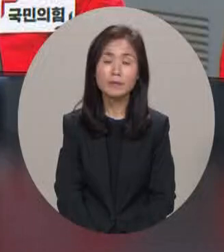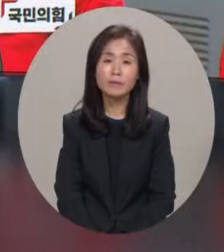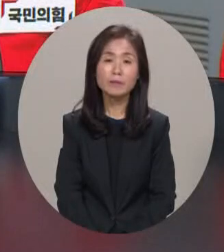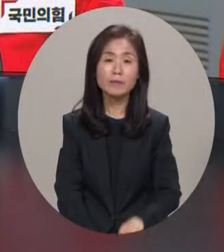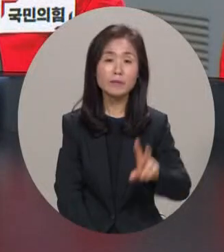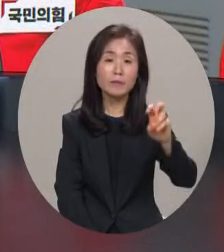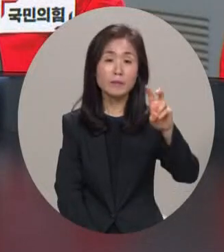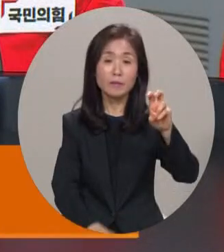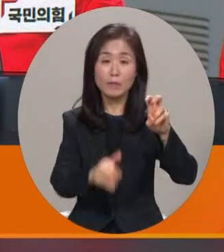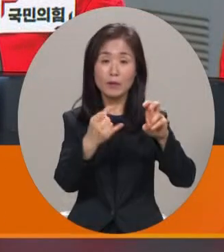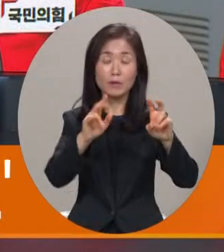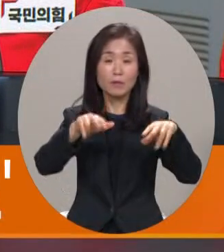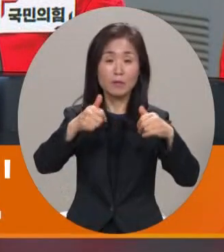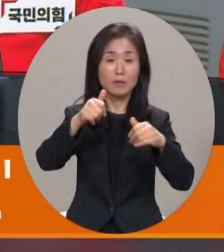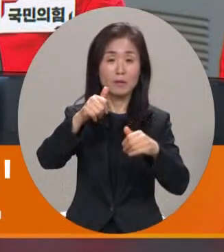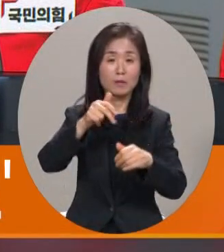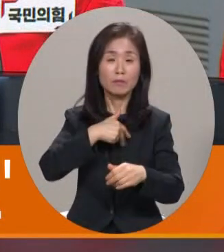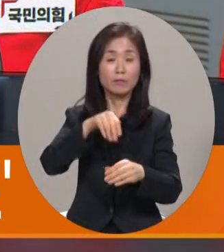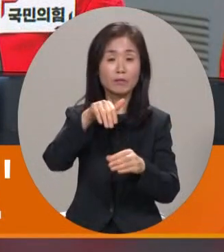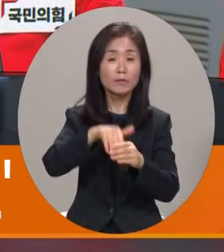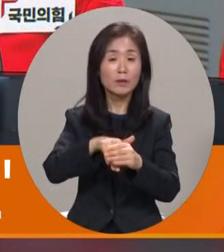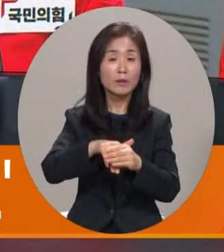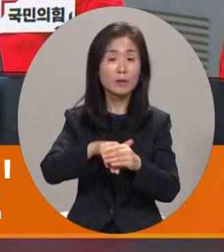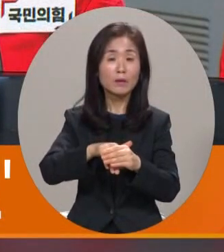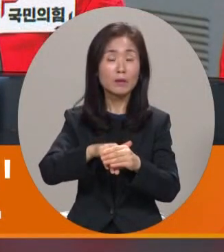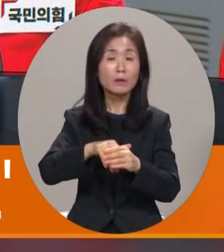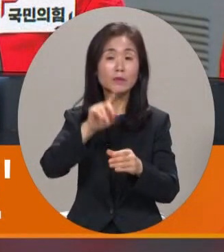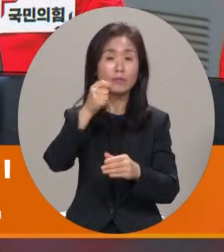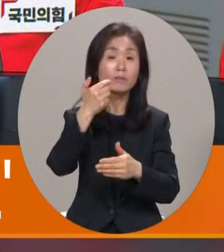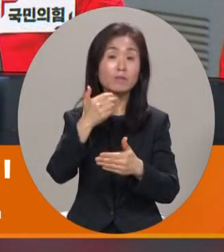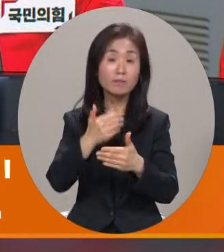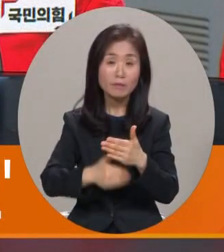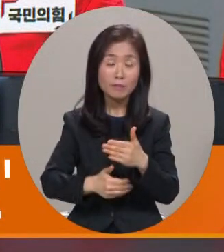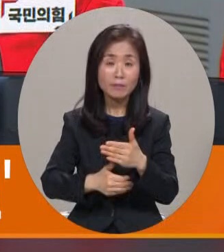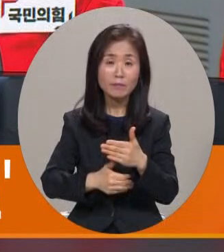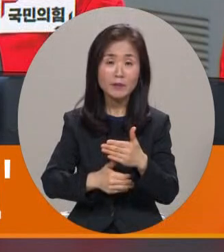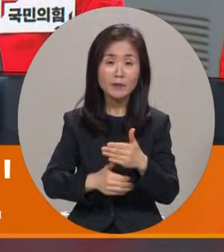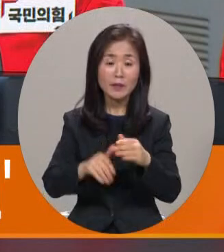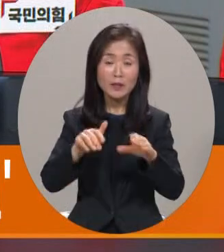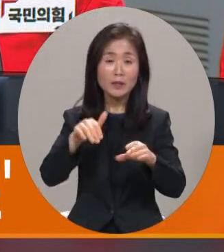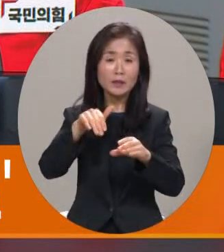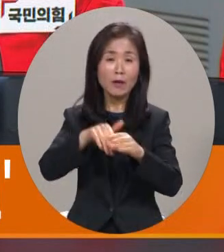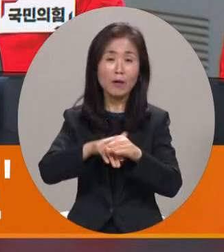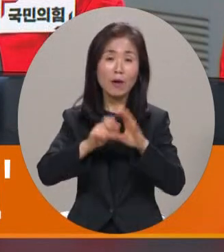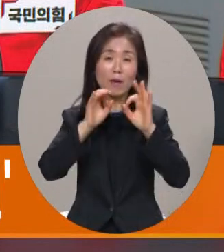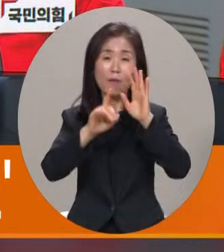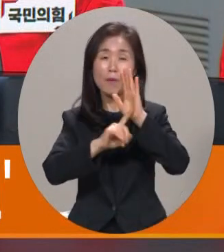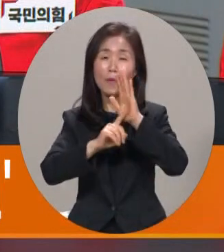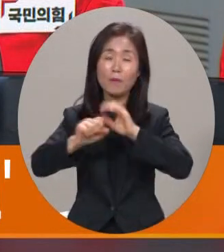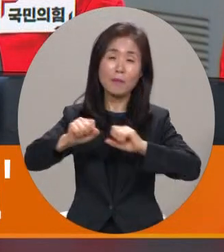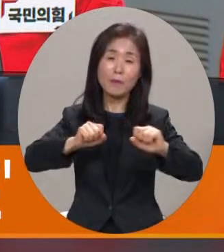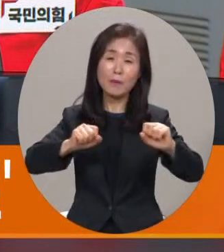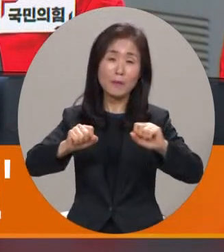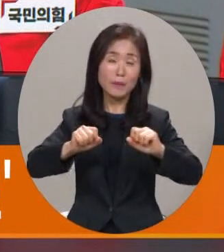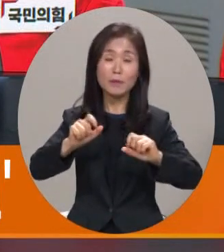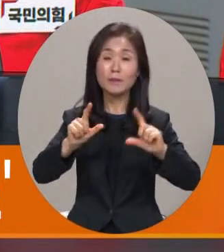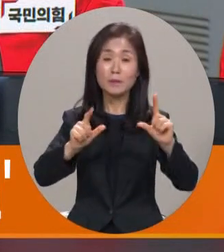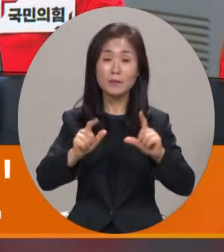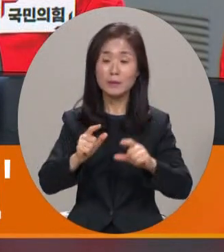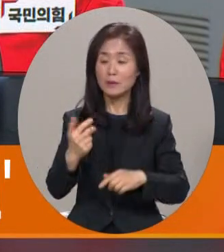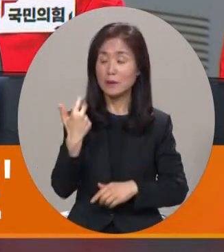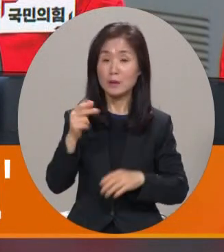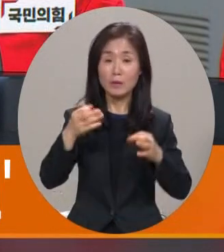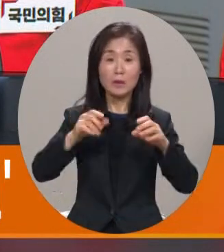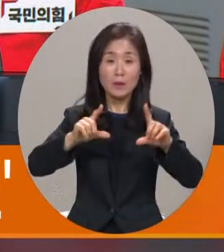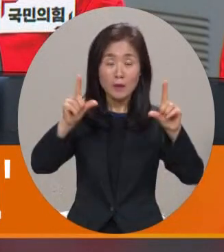제 22회 국회의원 선거가 16일 앞으로 다가오면서 본격적인 선거전이 달아오르고 있습니다 지난 금요일엔